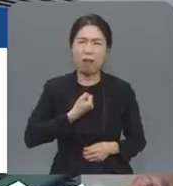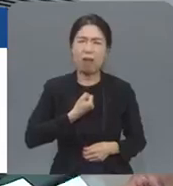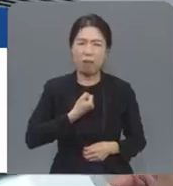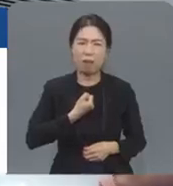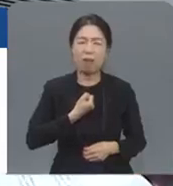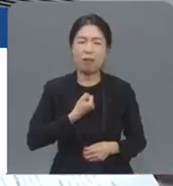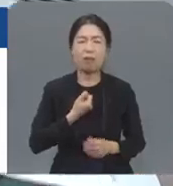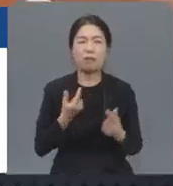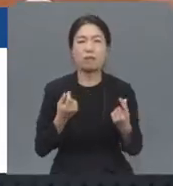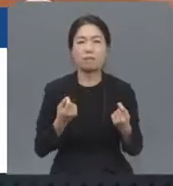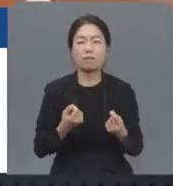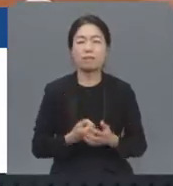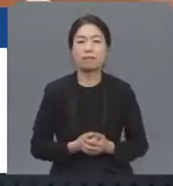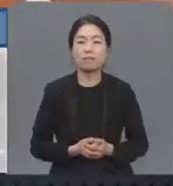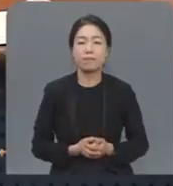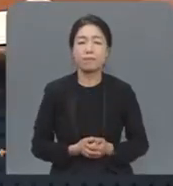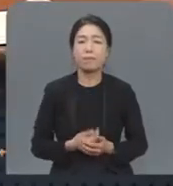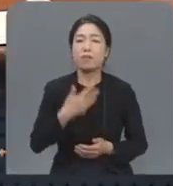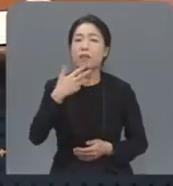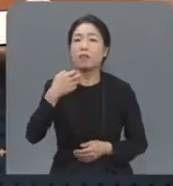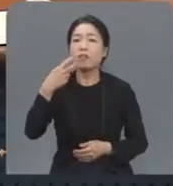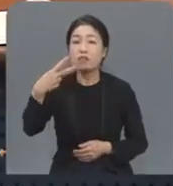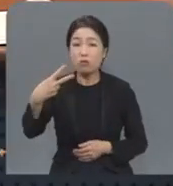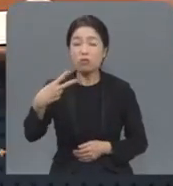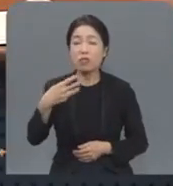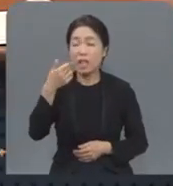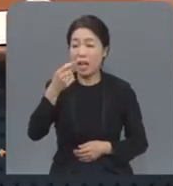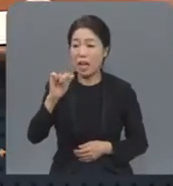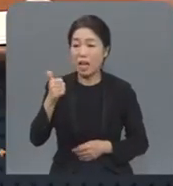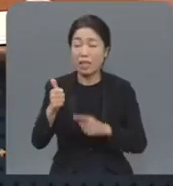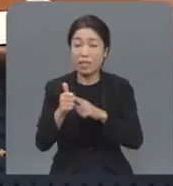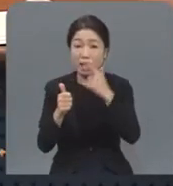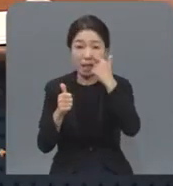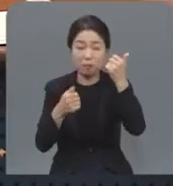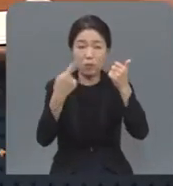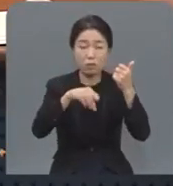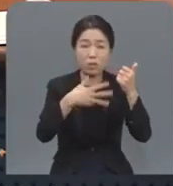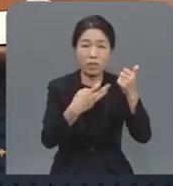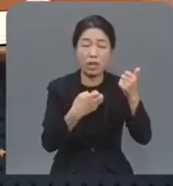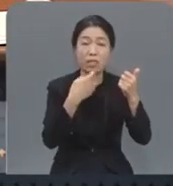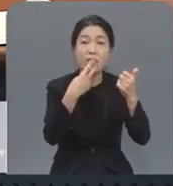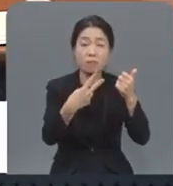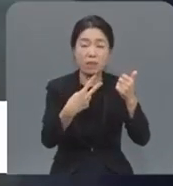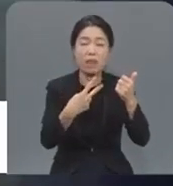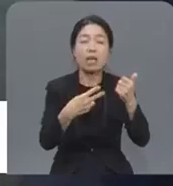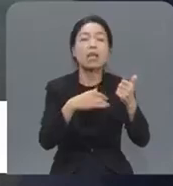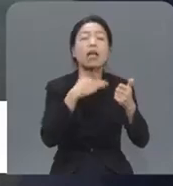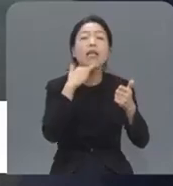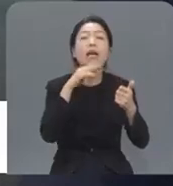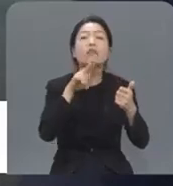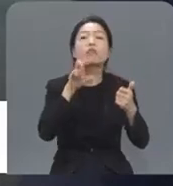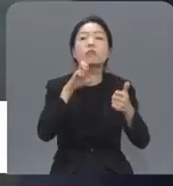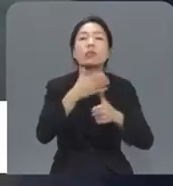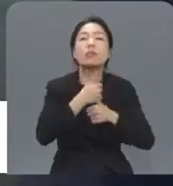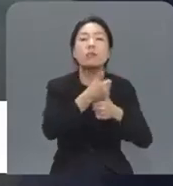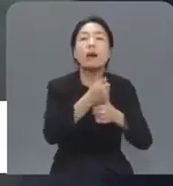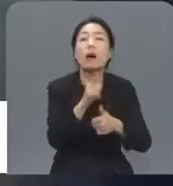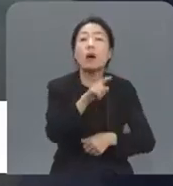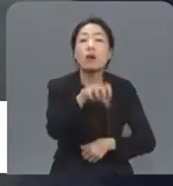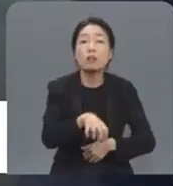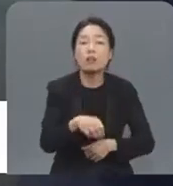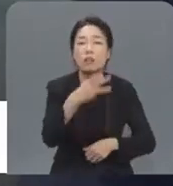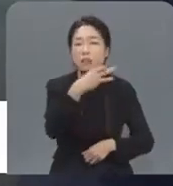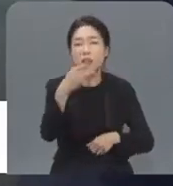참을 한이 맺힙니다 여두 살 한문수 씨의 아버지가 1942년 25 나이로 끌려간 곳은 태평양